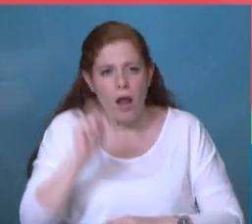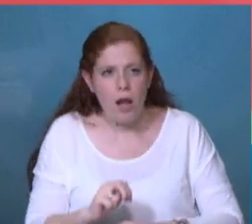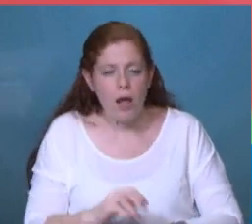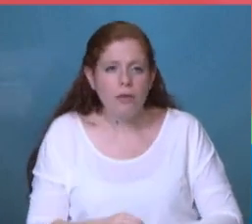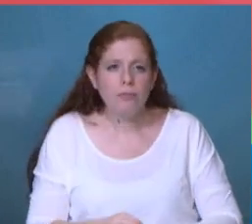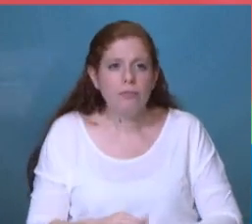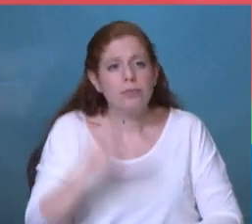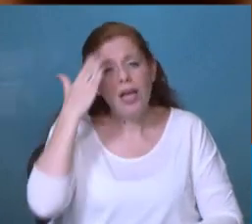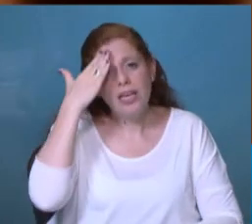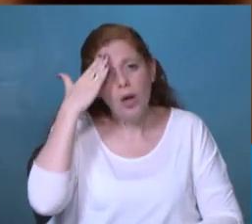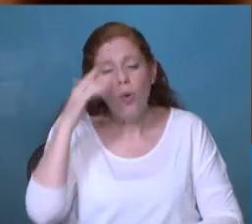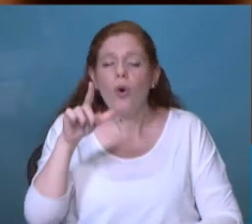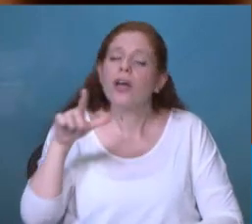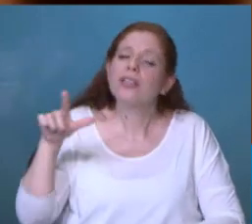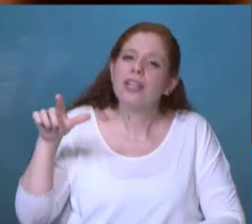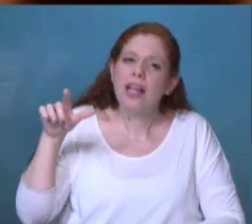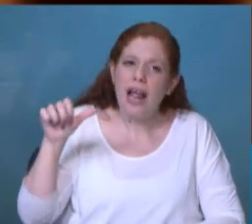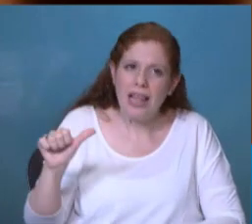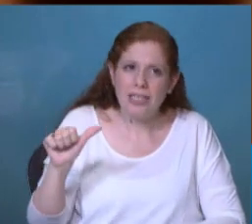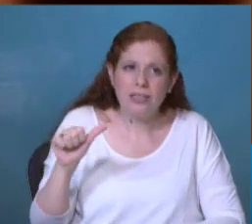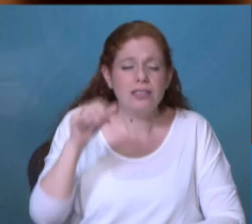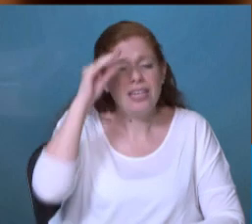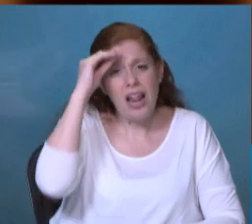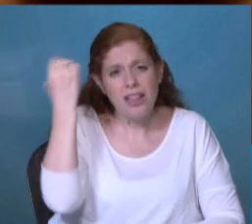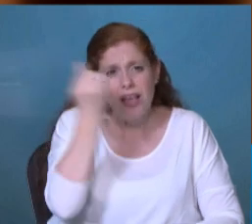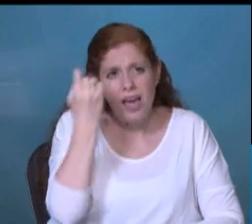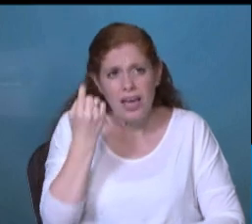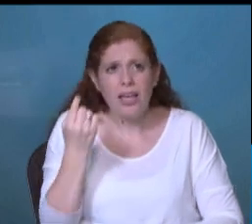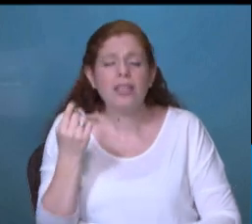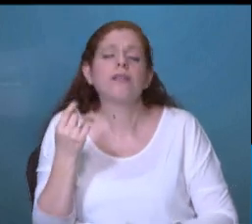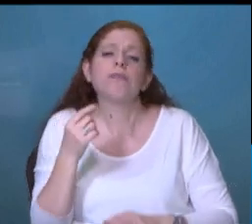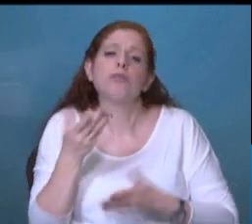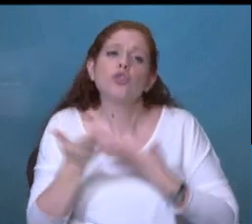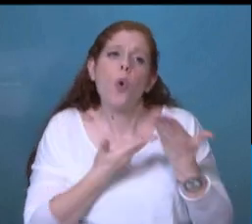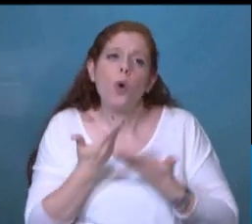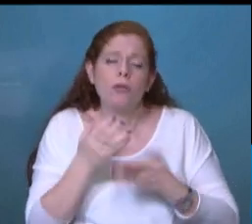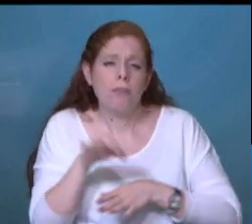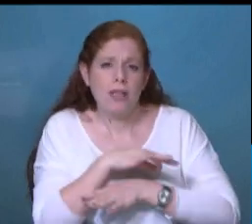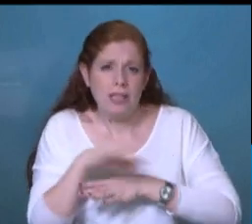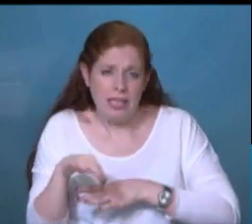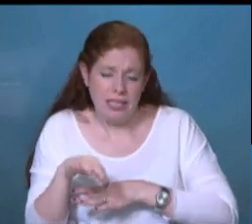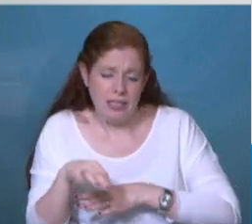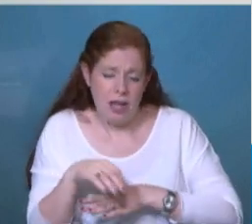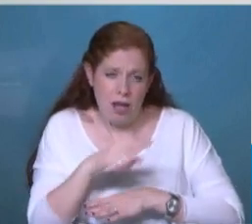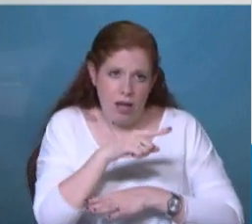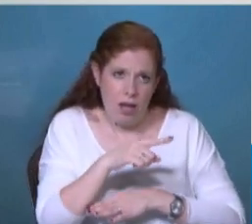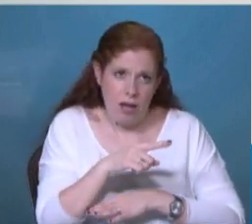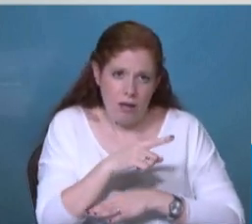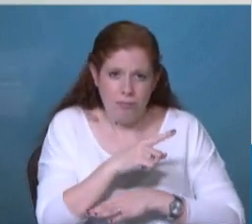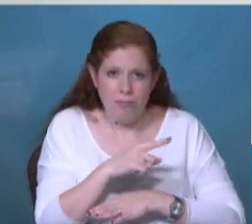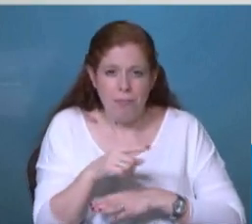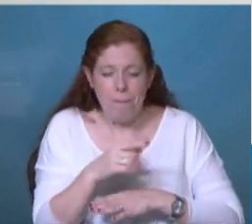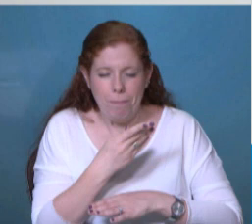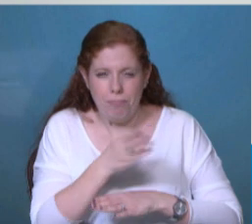הכירו את עלי רזה חג'לו, ילד יחיד למוחמד, מהנדס בשירות המדינה, ולזהרה, מורה בבית ספר לאחיות. My father